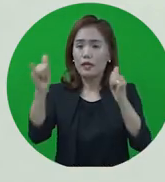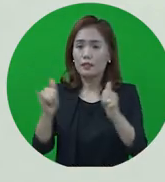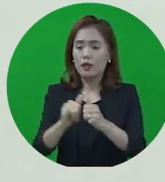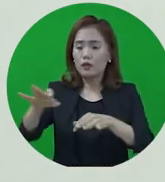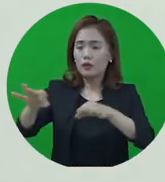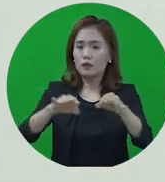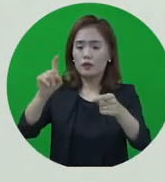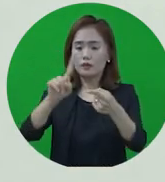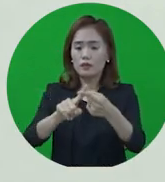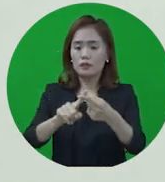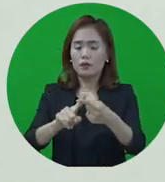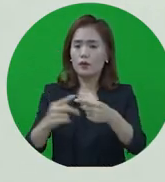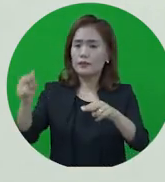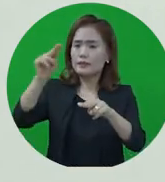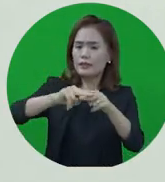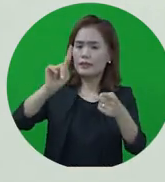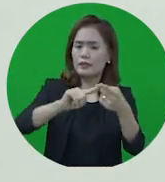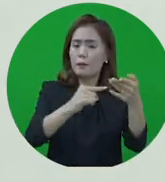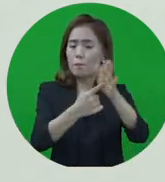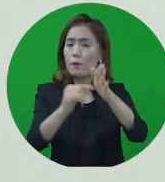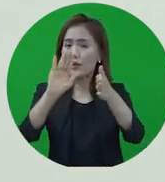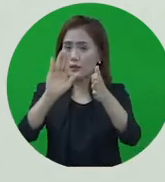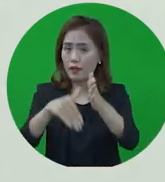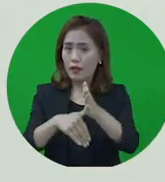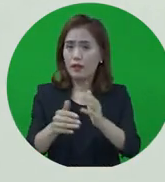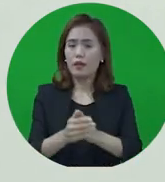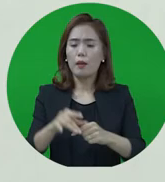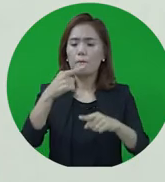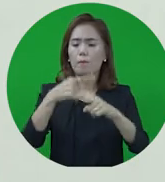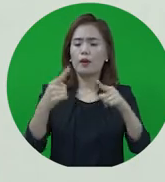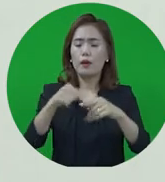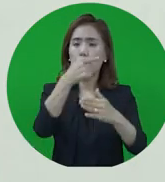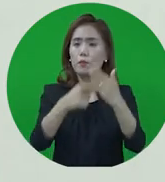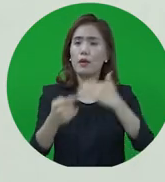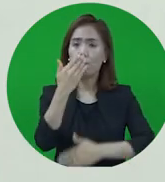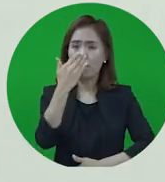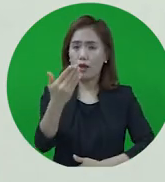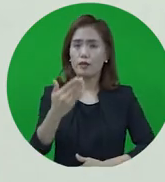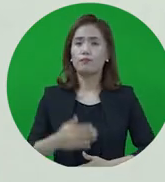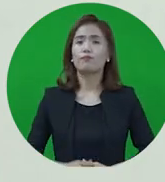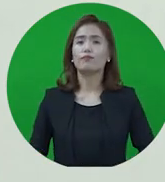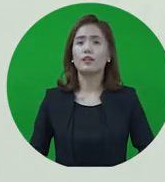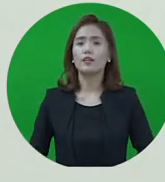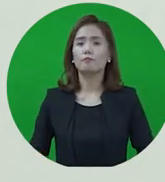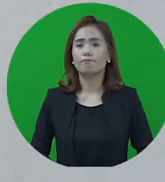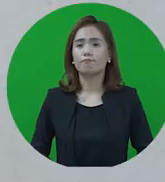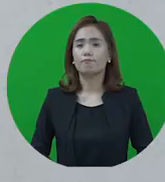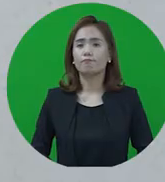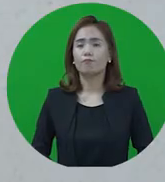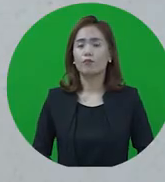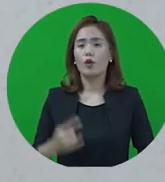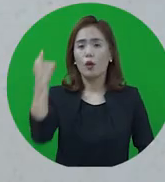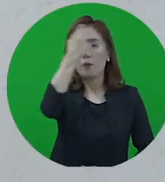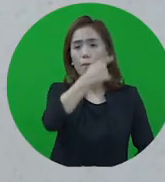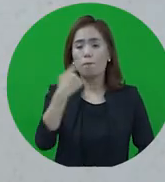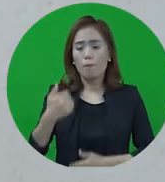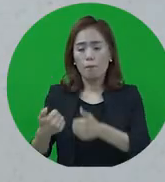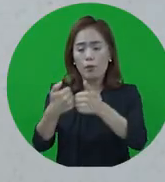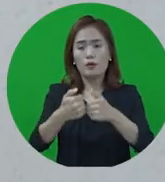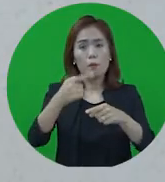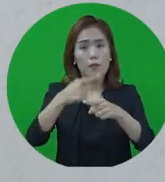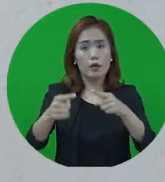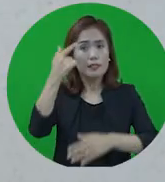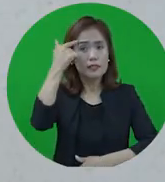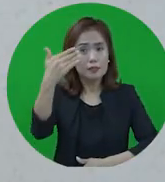사회적, 경제적 지위를 암시하는 내용을 발언할 경우 평가에 불이익을 받을 수 있습니다. 면접평가의